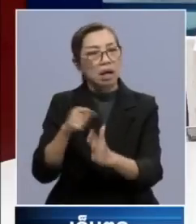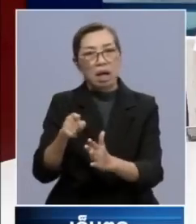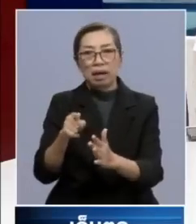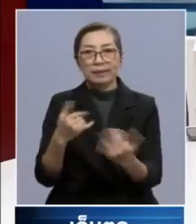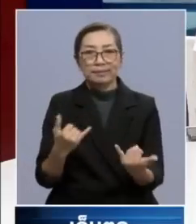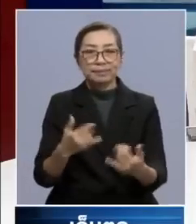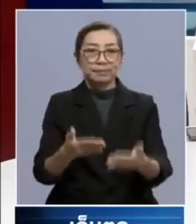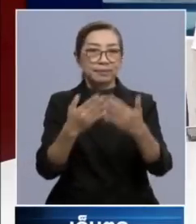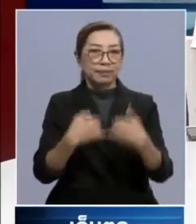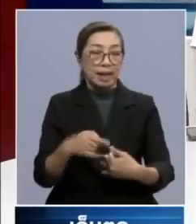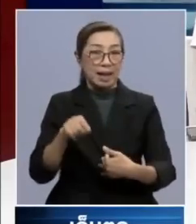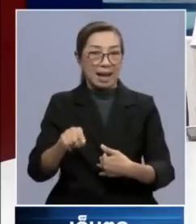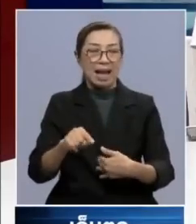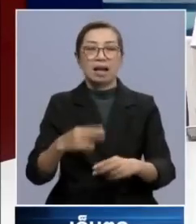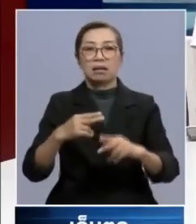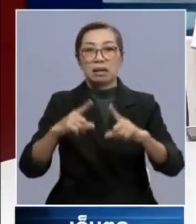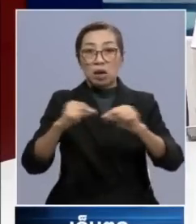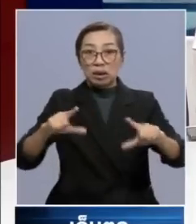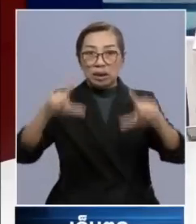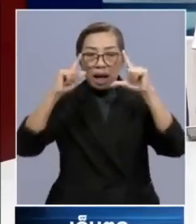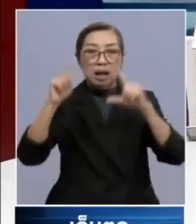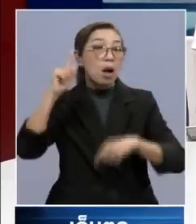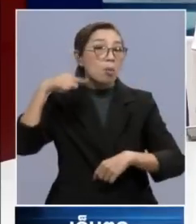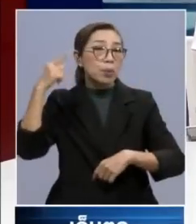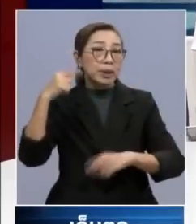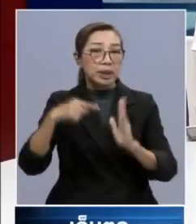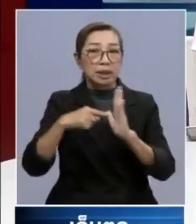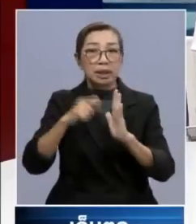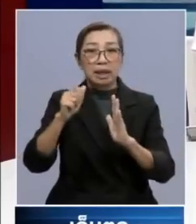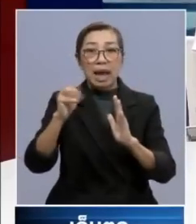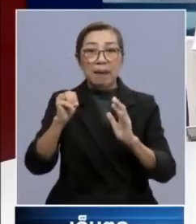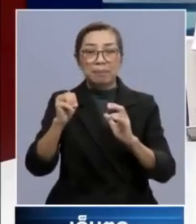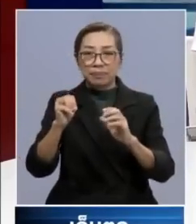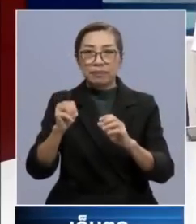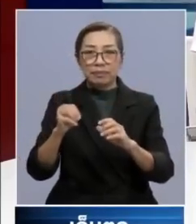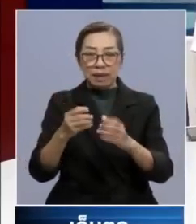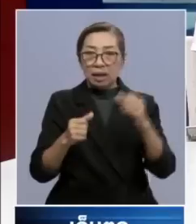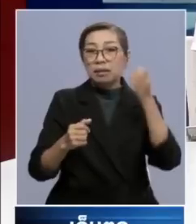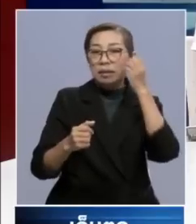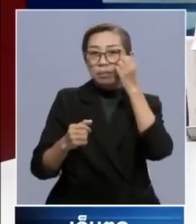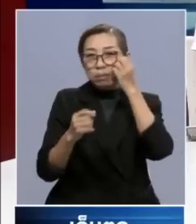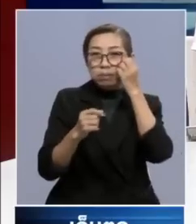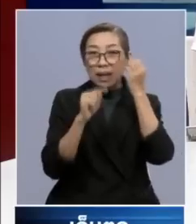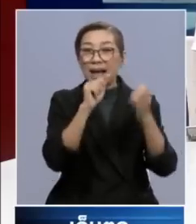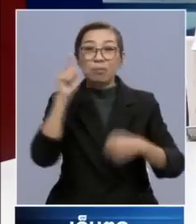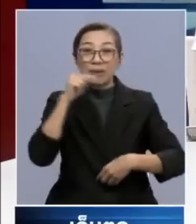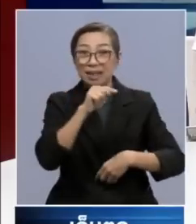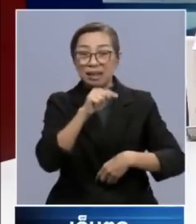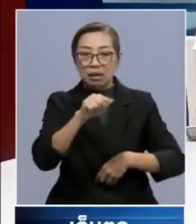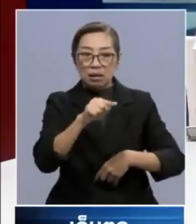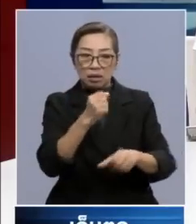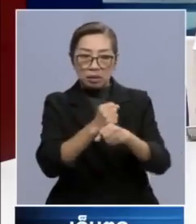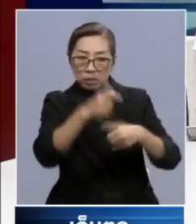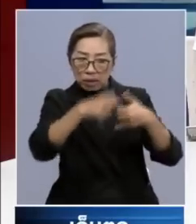ามกันต่อครับคดีใหญ่แอมไซยาไนท์เนี่ยนะครับที่ต้องจับตากันเพราะว่าในส่วนของการก่อเหตุพฤติกรรมของคนร้ายเ